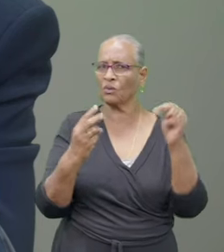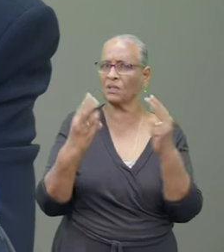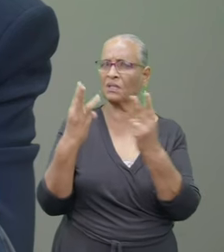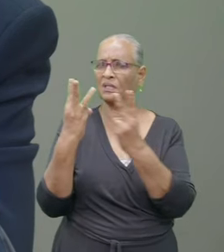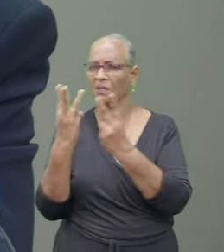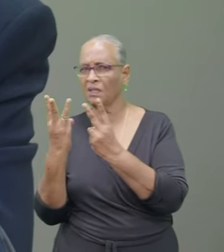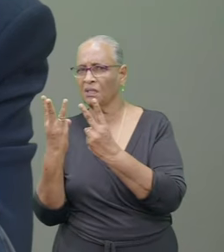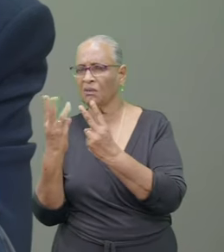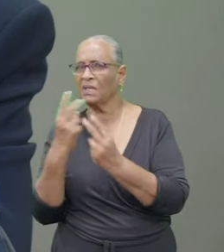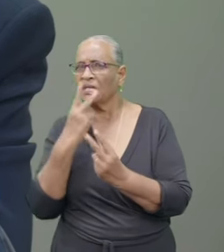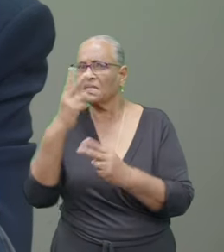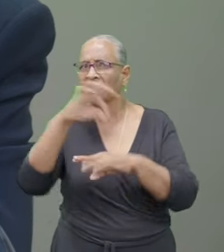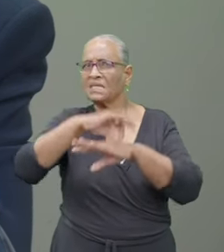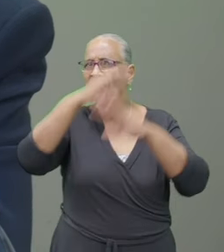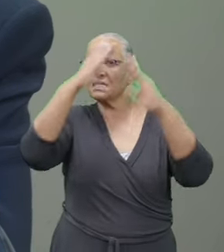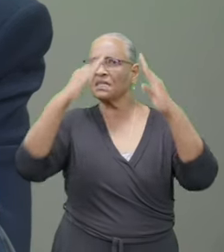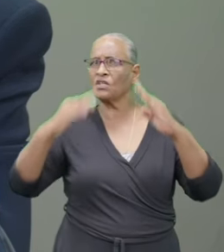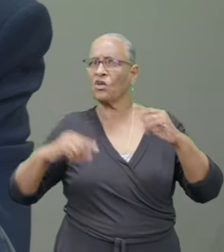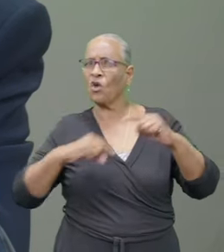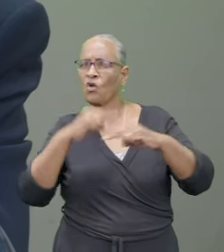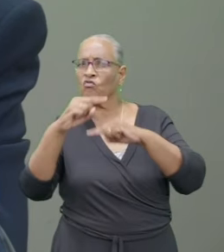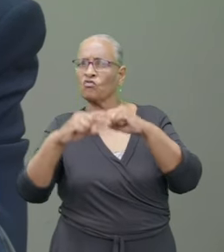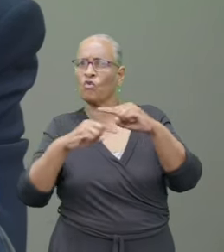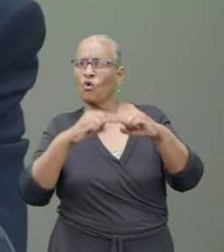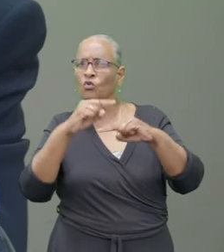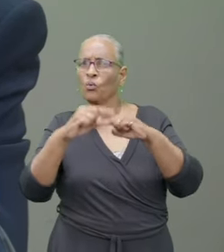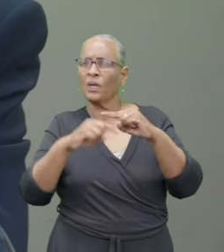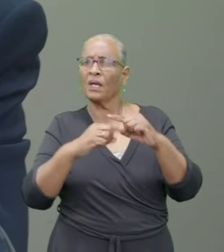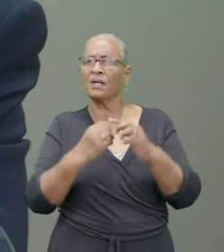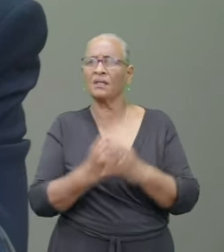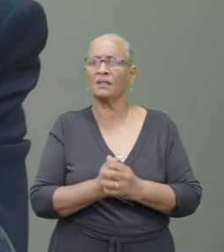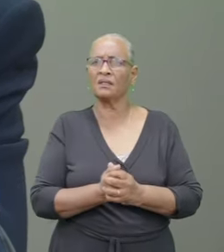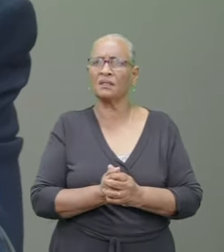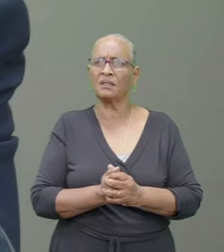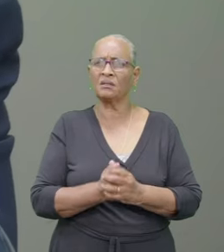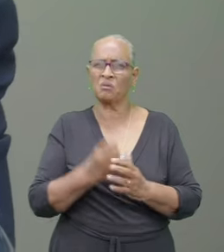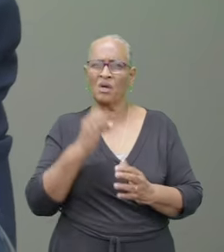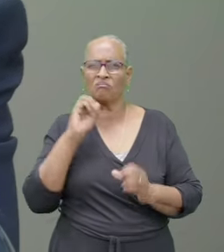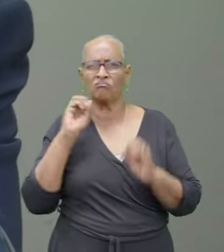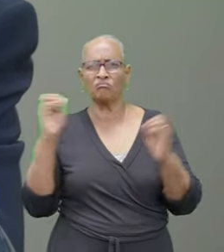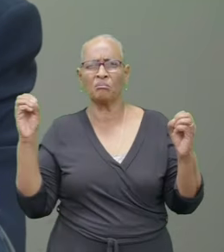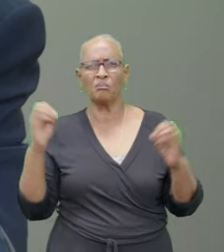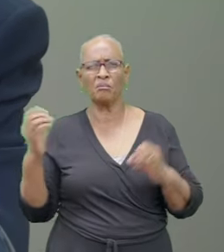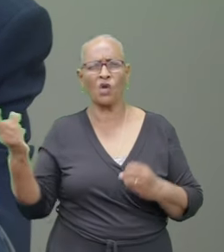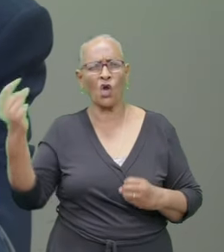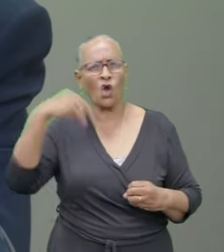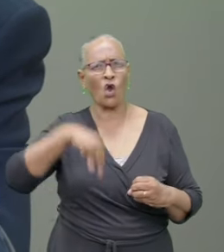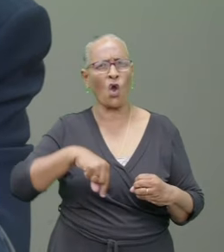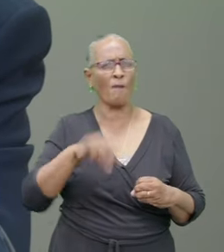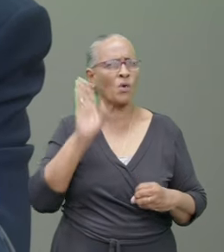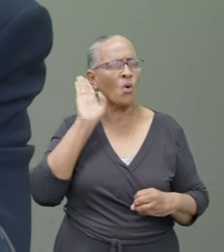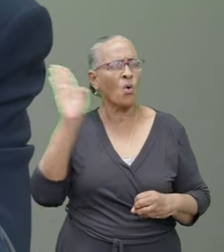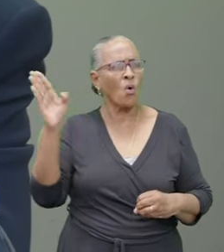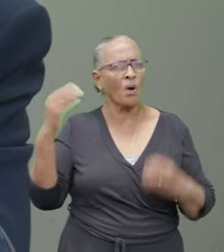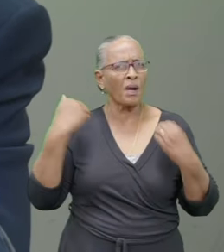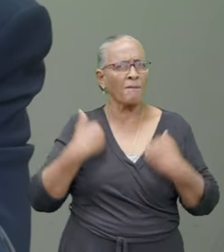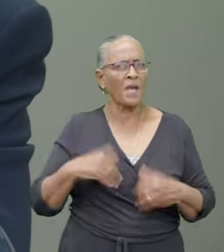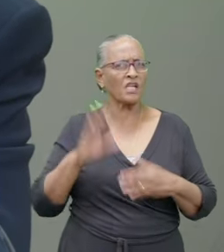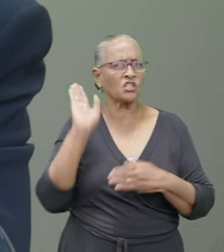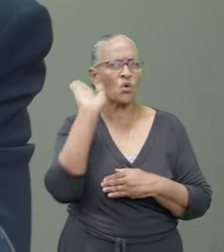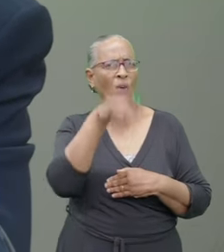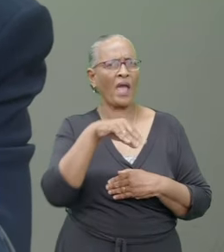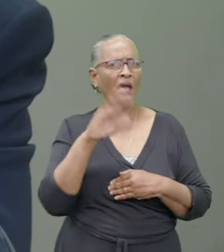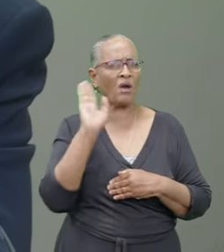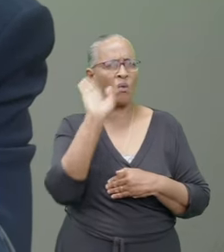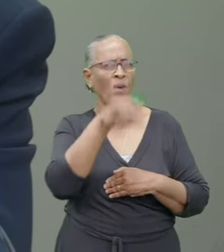de ziekenhuizen. Natuurlijk komen berichten binnen van, we zien een toename van vertrek van personeel. Je wacht het jaar